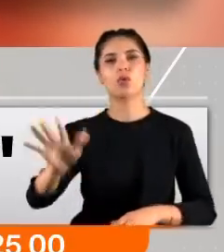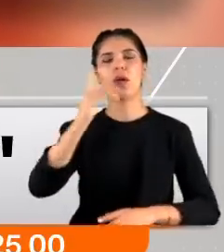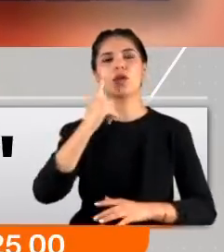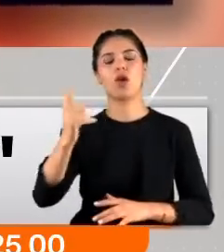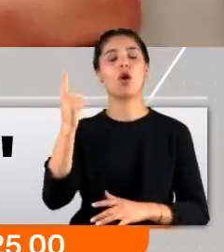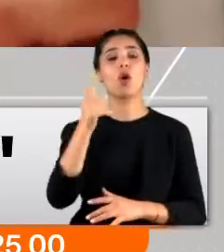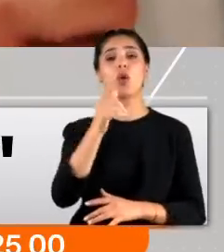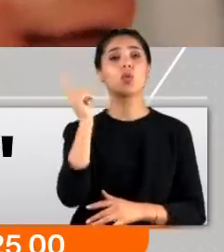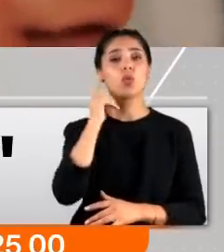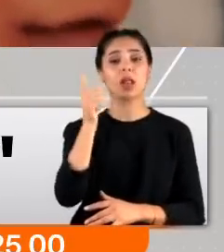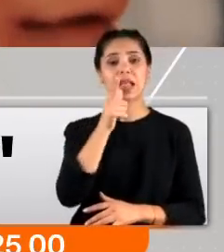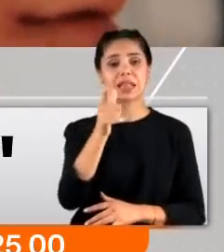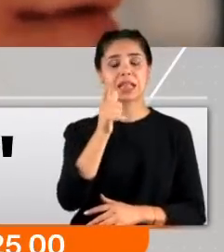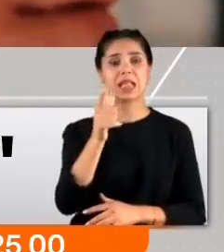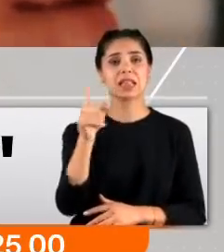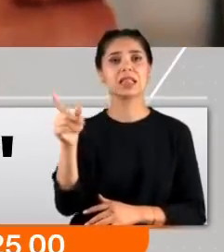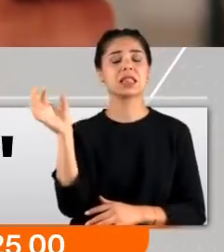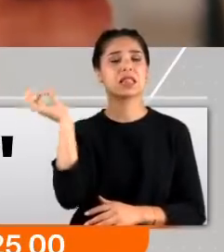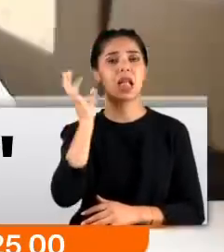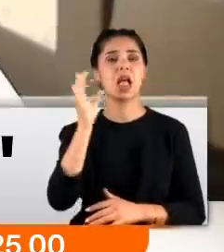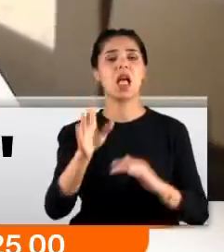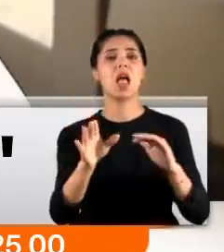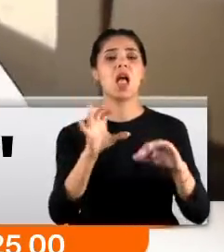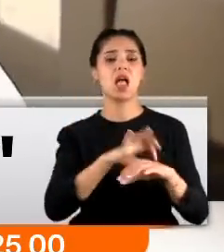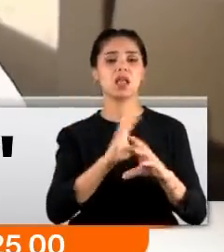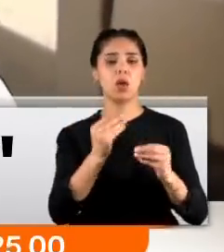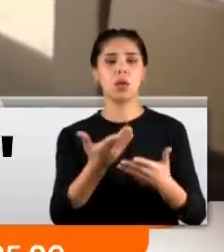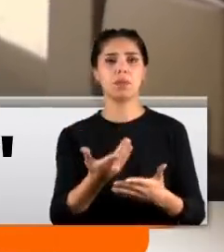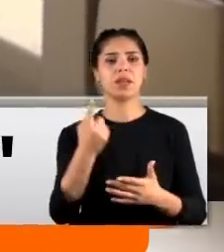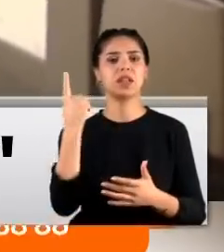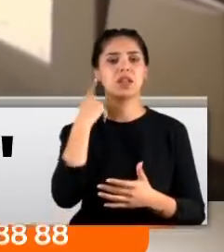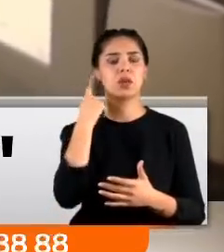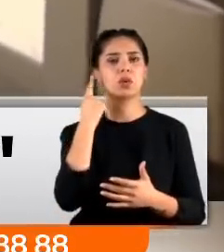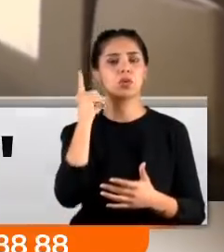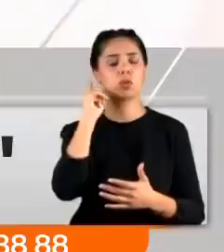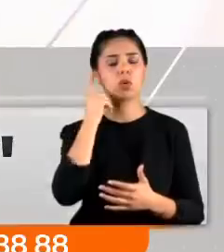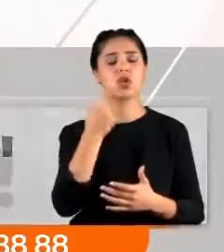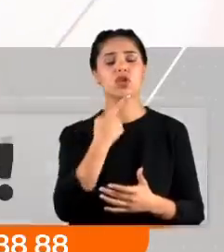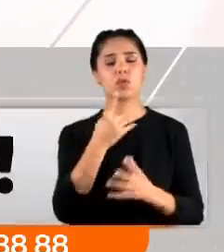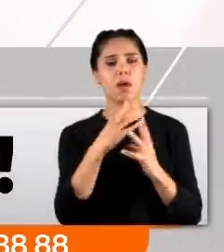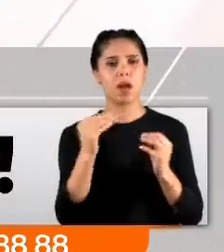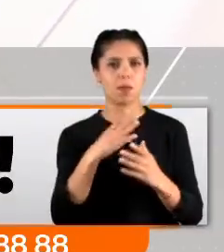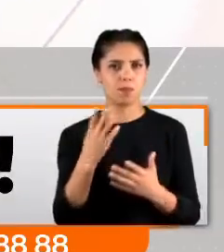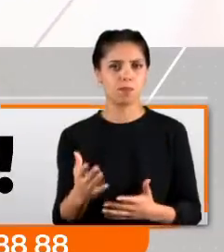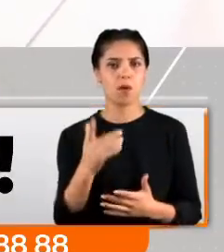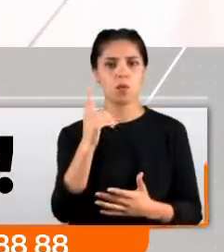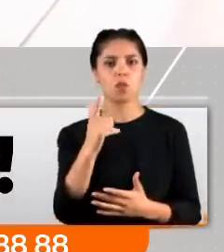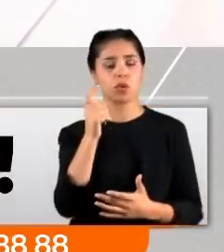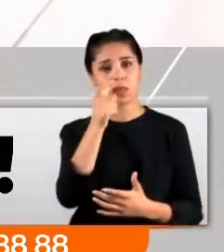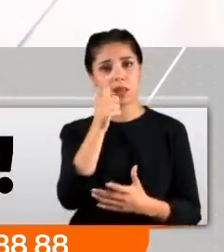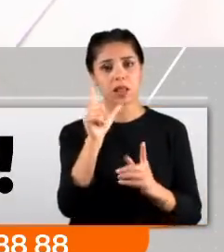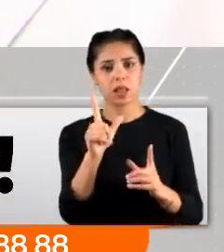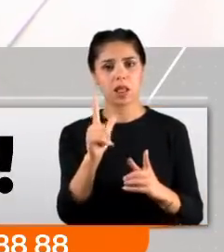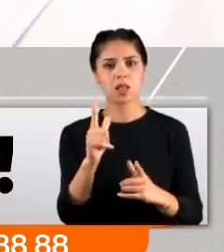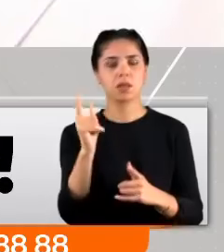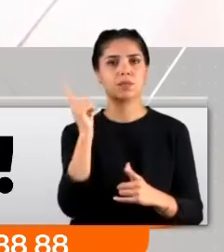kulak çınlaması çok ciddi hastalıkların belirtisi olabilir. İşitme kaybıyla ortaya çıkan bir durumdur. Bu üzerine durulması gereken bir şey. Çünkü